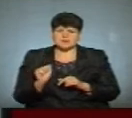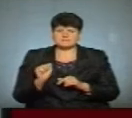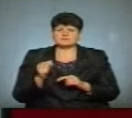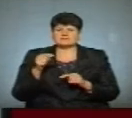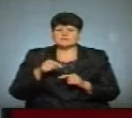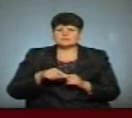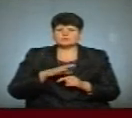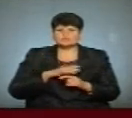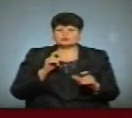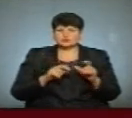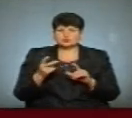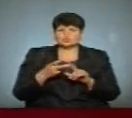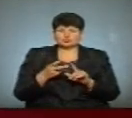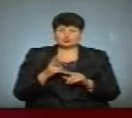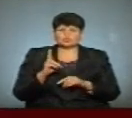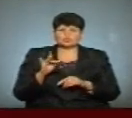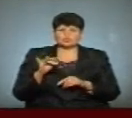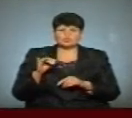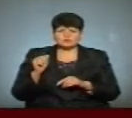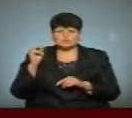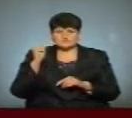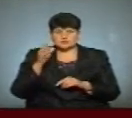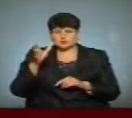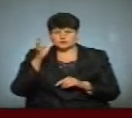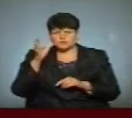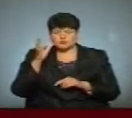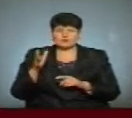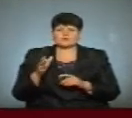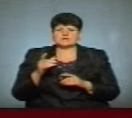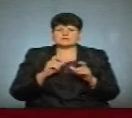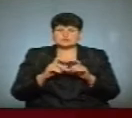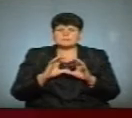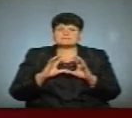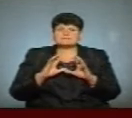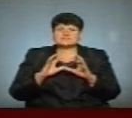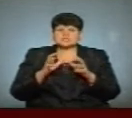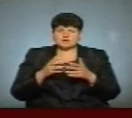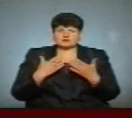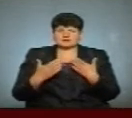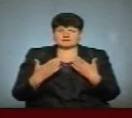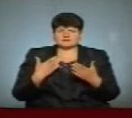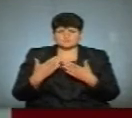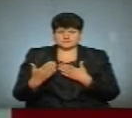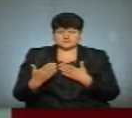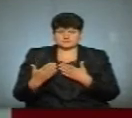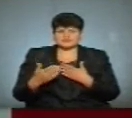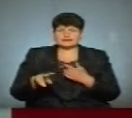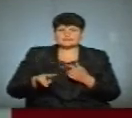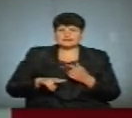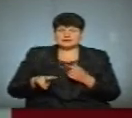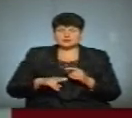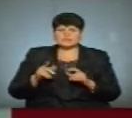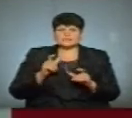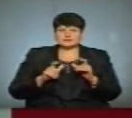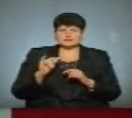був студентом другого курсу навчально-наукового інституту міжнародних економічних відносин імені Богдана Гаврилишина. Директорка